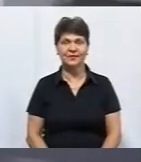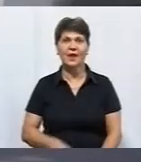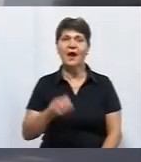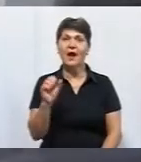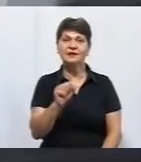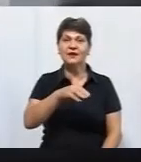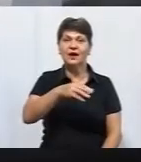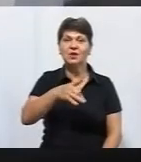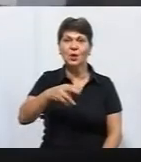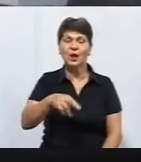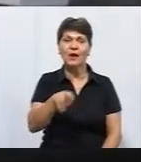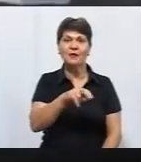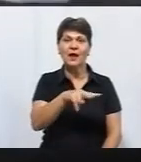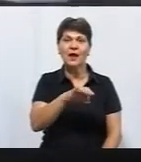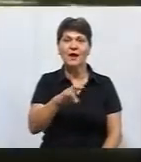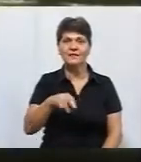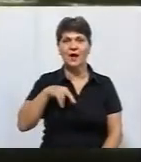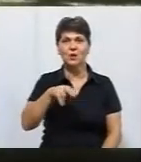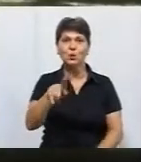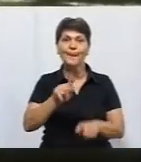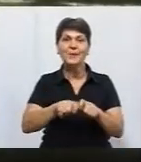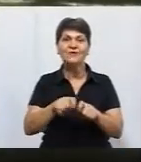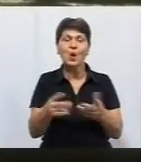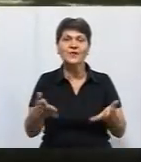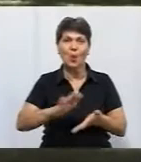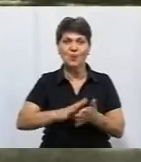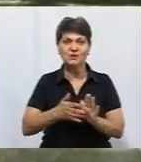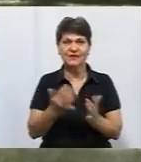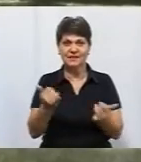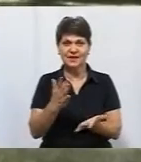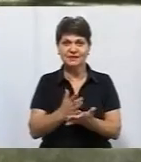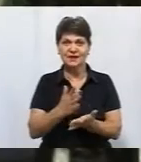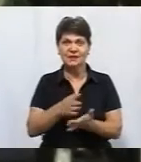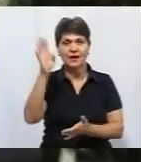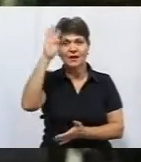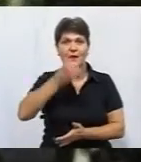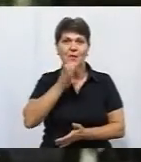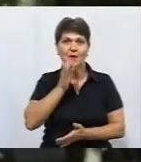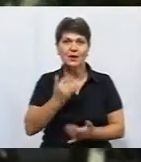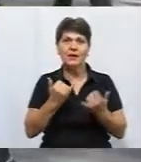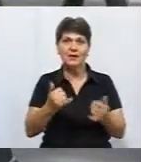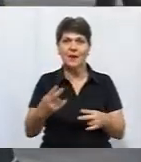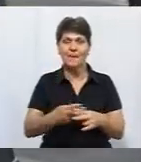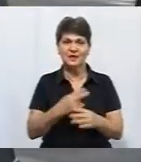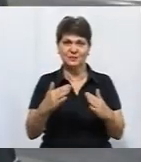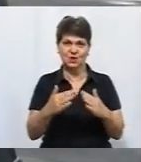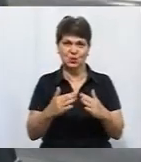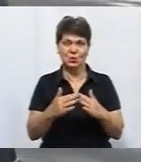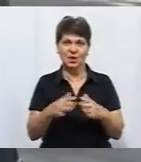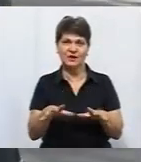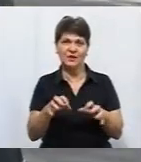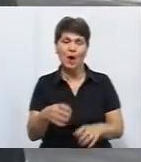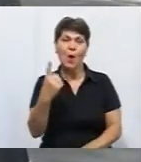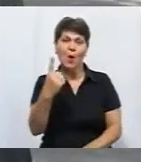Анастасія Троян та Дар'я Люлевич ідуть перевірити, в якому стані зараз знаходяться поїлки для безпритульних тварин. Одна з поїлочок